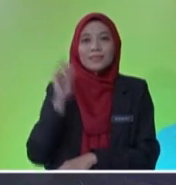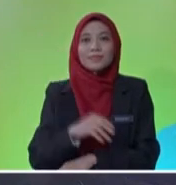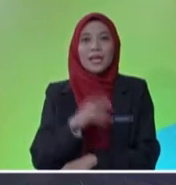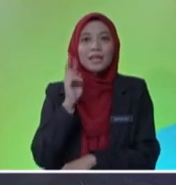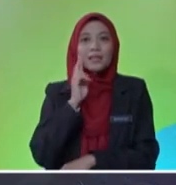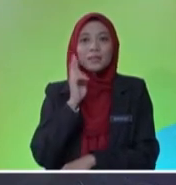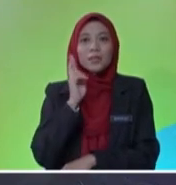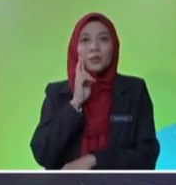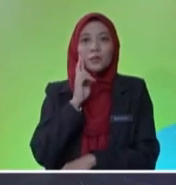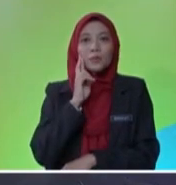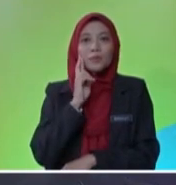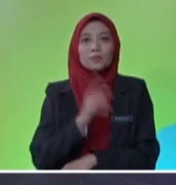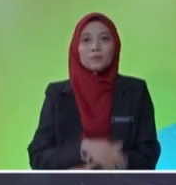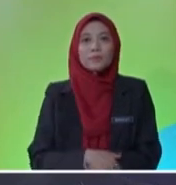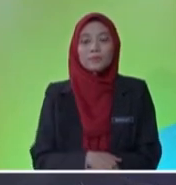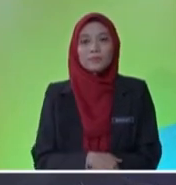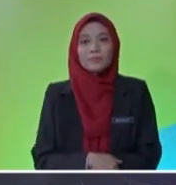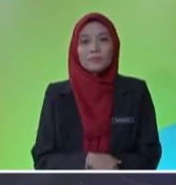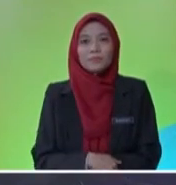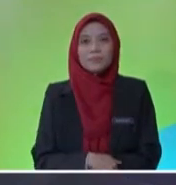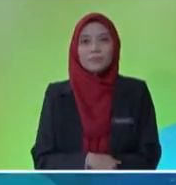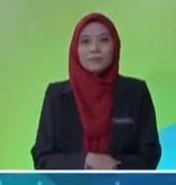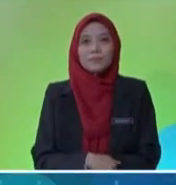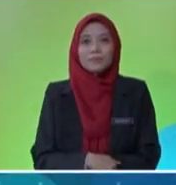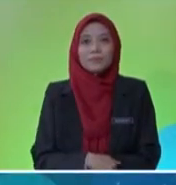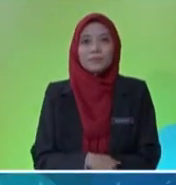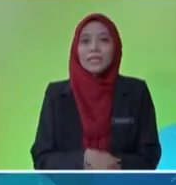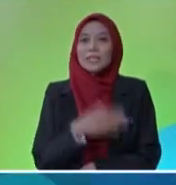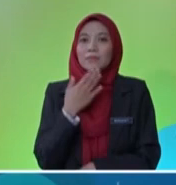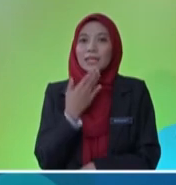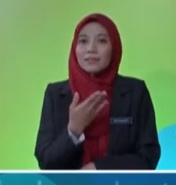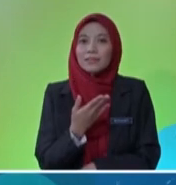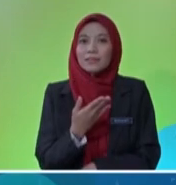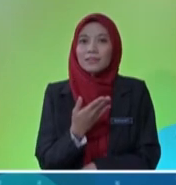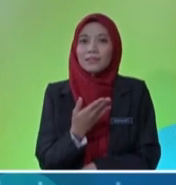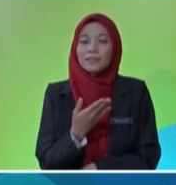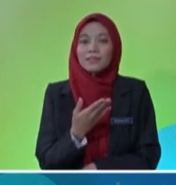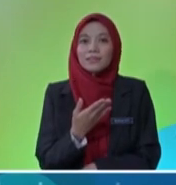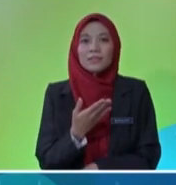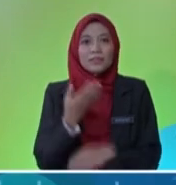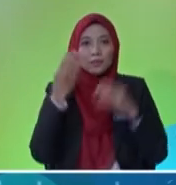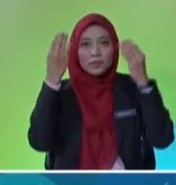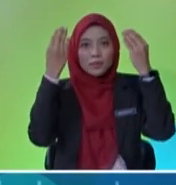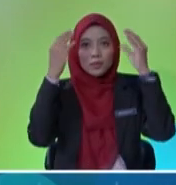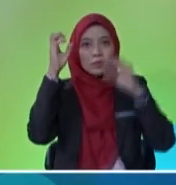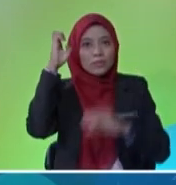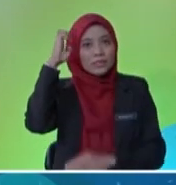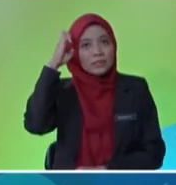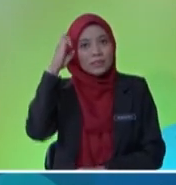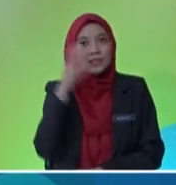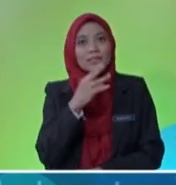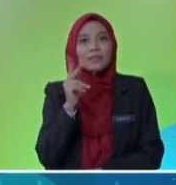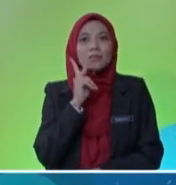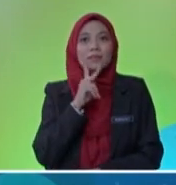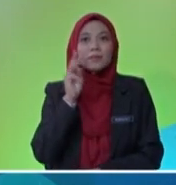Rabiatul biotin Adawiyah the democrats PC Terima kasih egois ditangani dan Kak